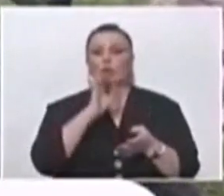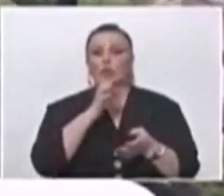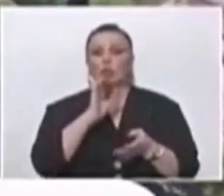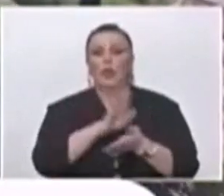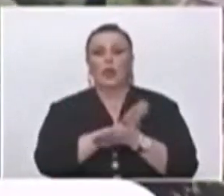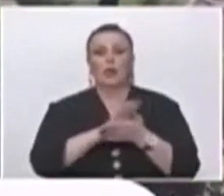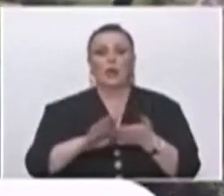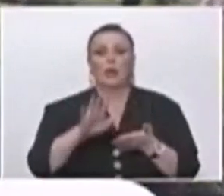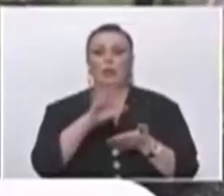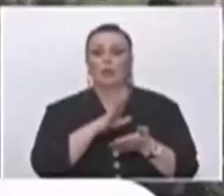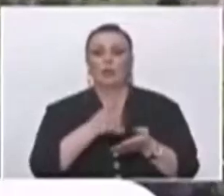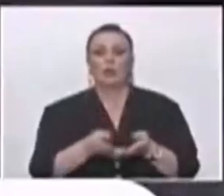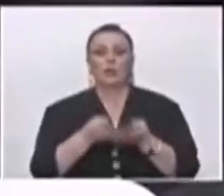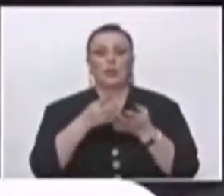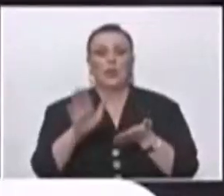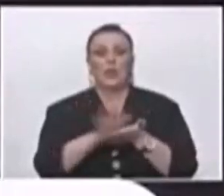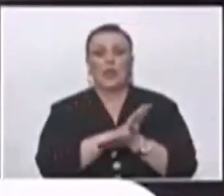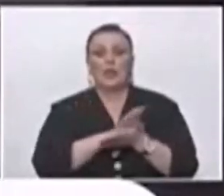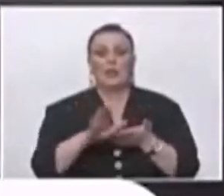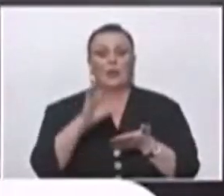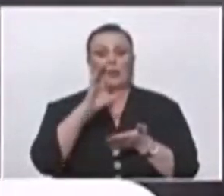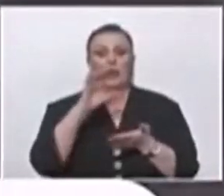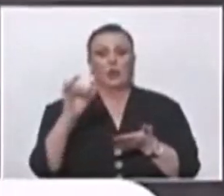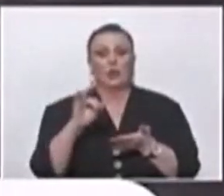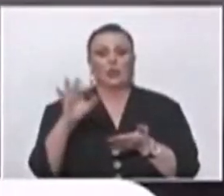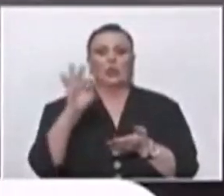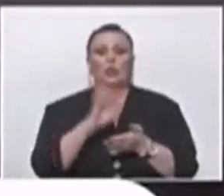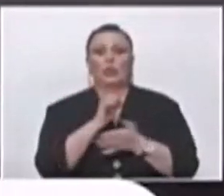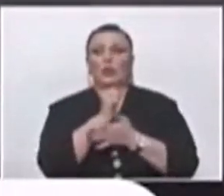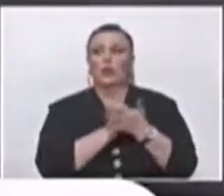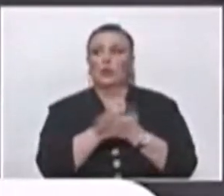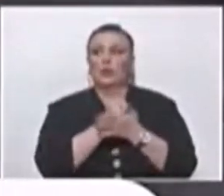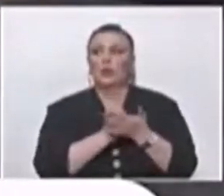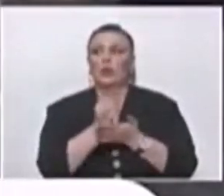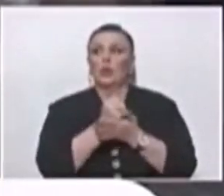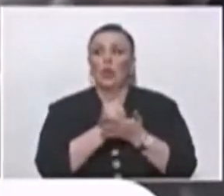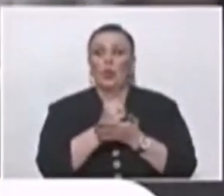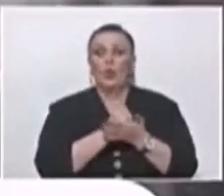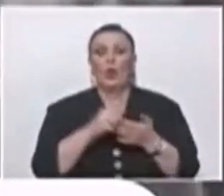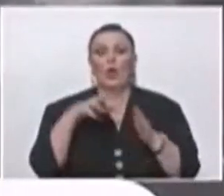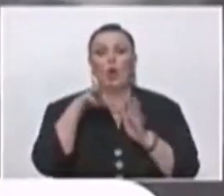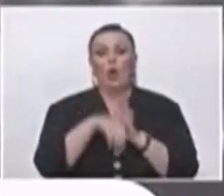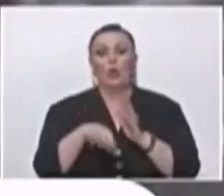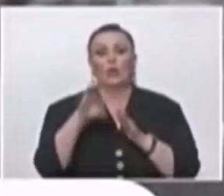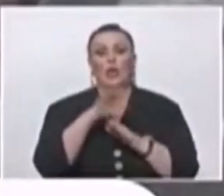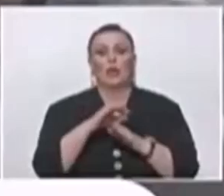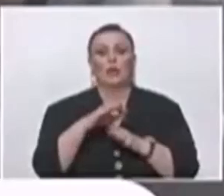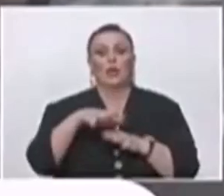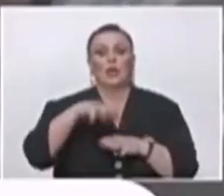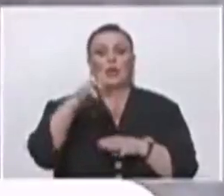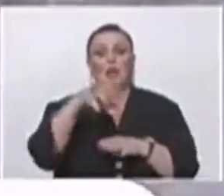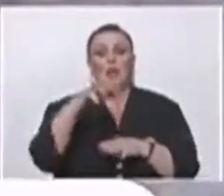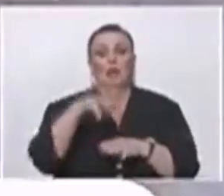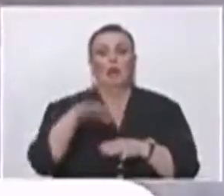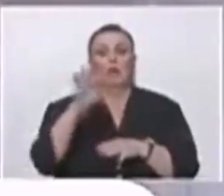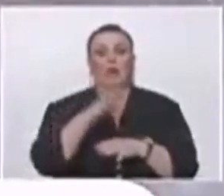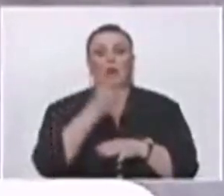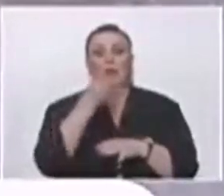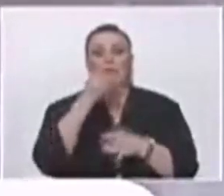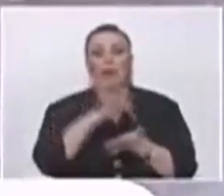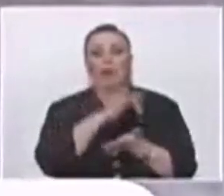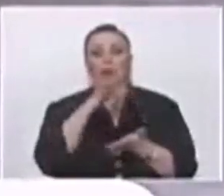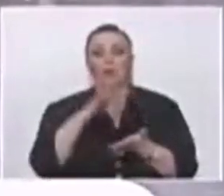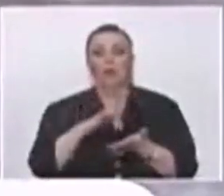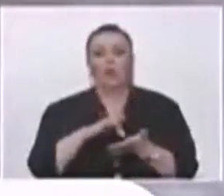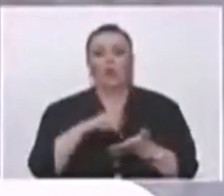çatdırılır. Süzgəclərdə təmizlənmiş sular təmiz su rezervuarlarına toplanılır və oradan da qaldırıcı nasoslar vasitəsilə Bakı şəhərinə